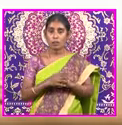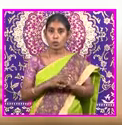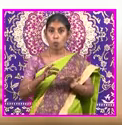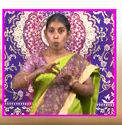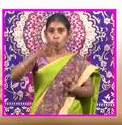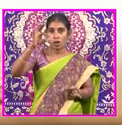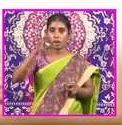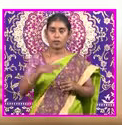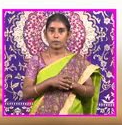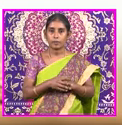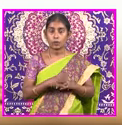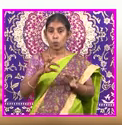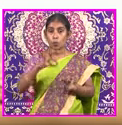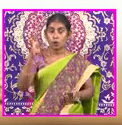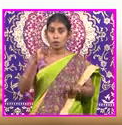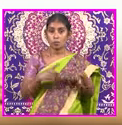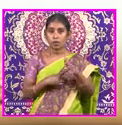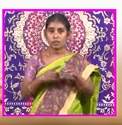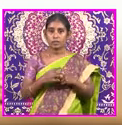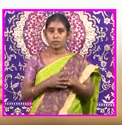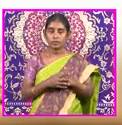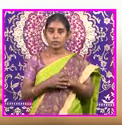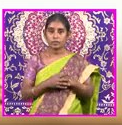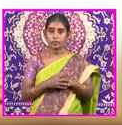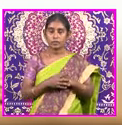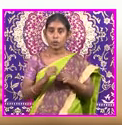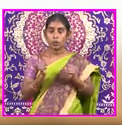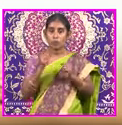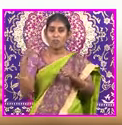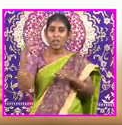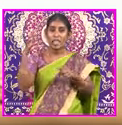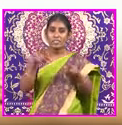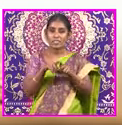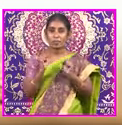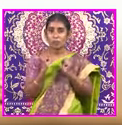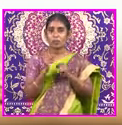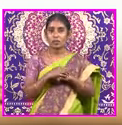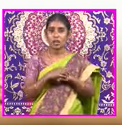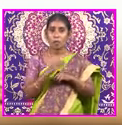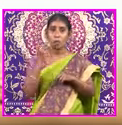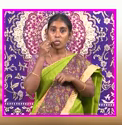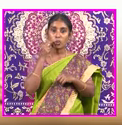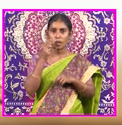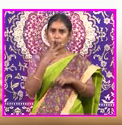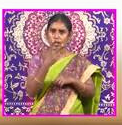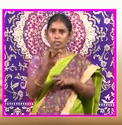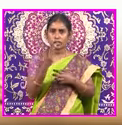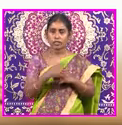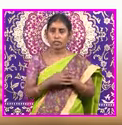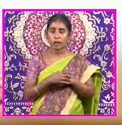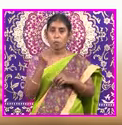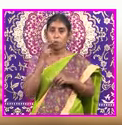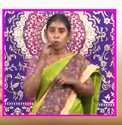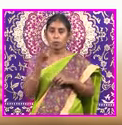உதாரணத்துக்கு கோடை காலங்களில் வந்து மதுரை, எல்லாம் மதுரைக்கு போயிருப்பீங்கன்னு நினைக்கிறேன், மதுரையில் 40 டிகிரி செல்சியஸ் வரைக்கும் பதிவாகுது